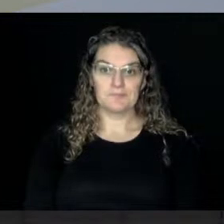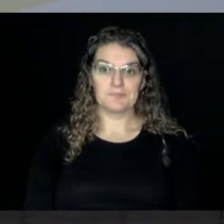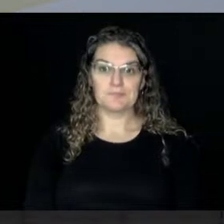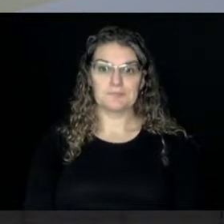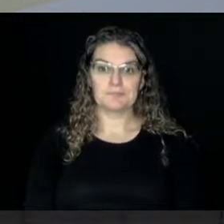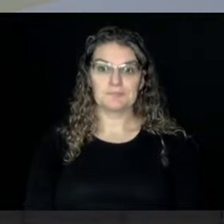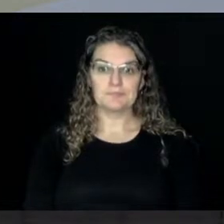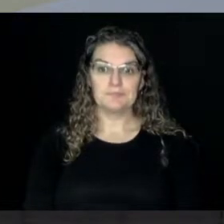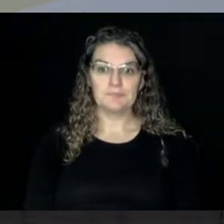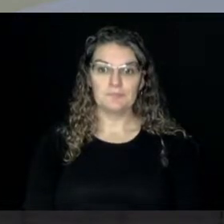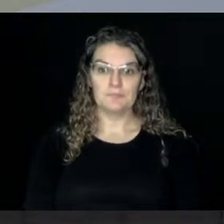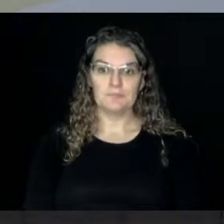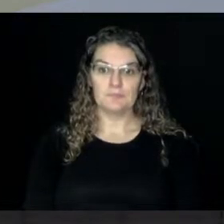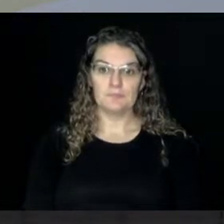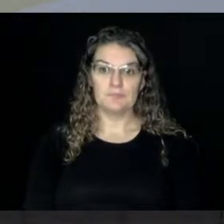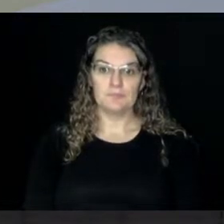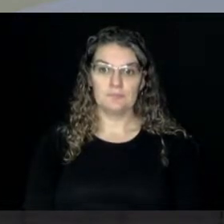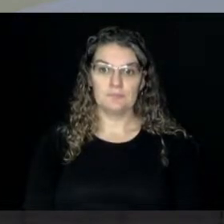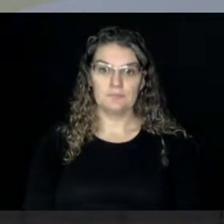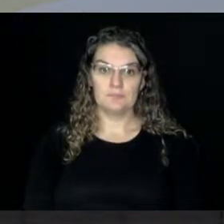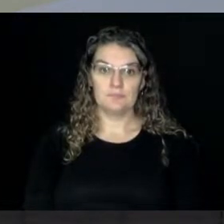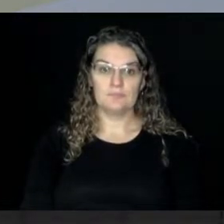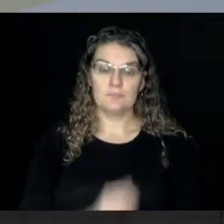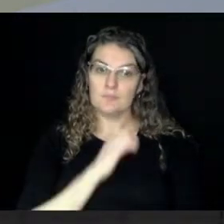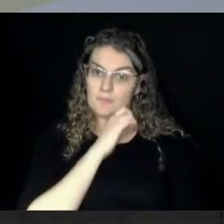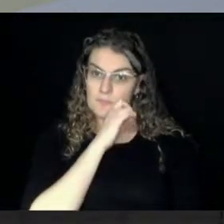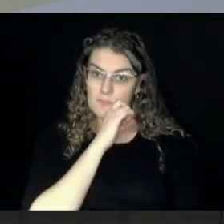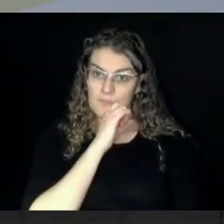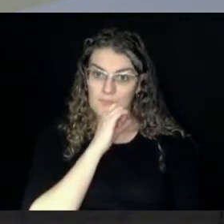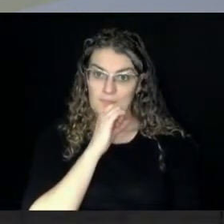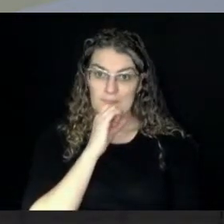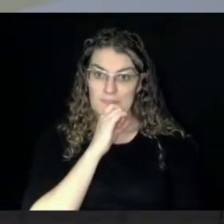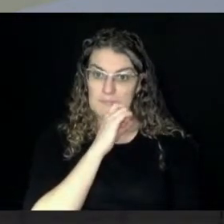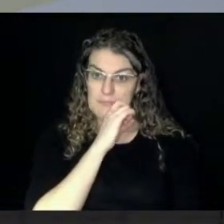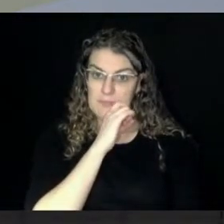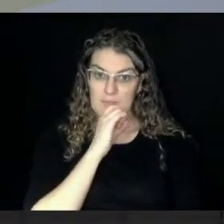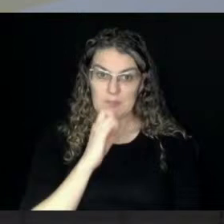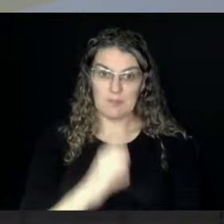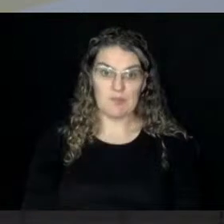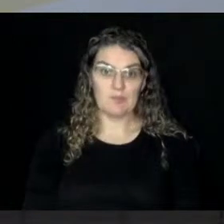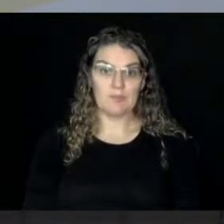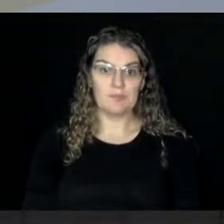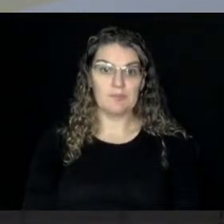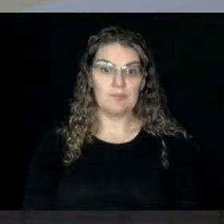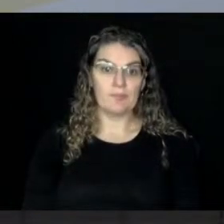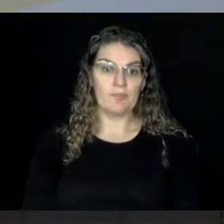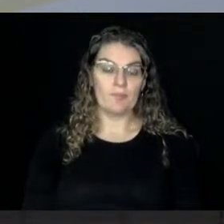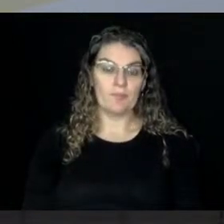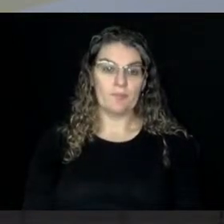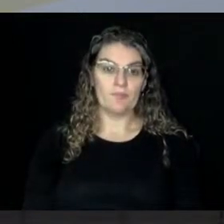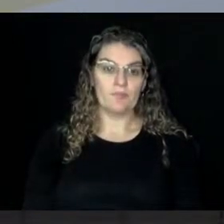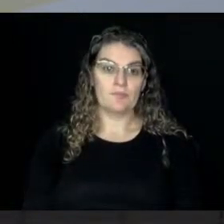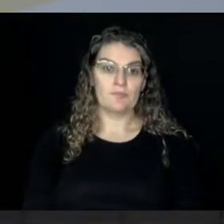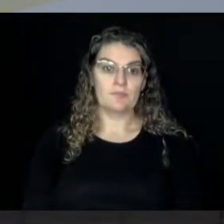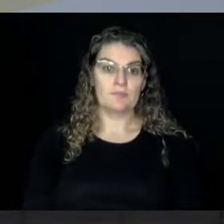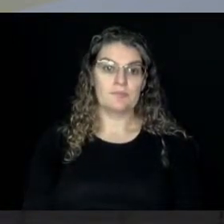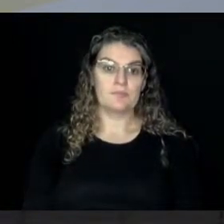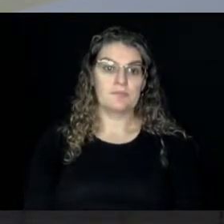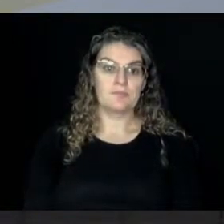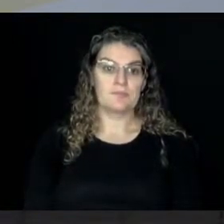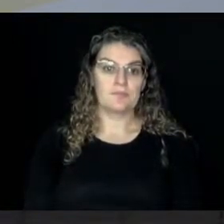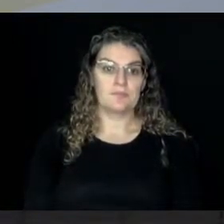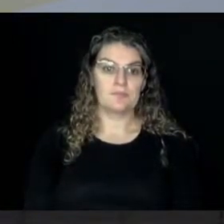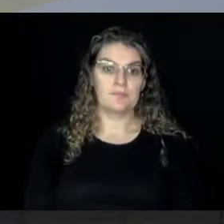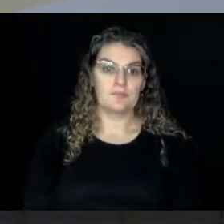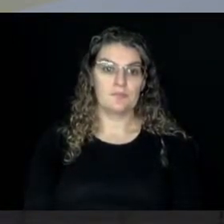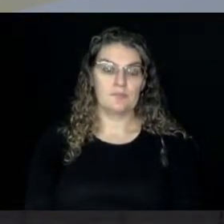juin. Les phases que vous avez déterminées, est-ce qu'elles supposent que les vaccins soient